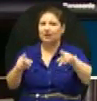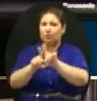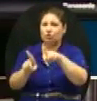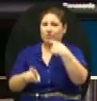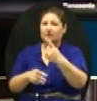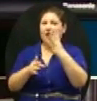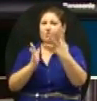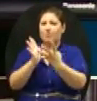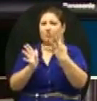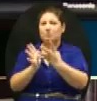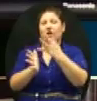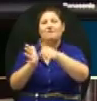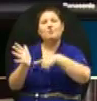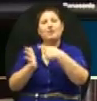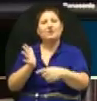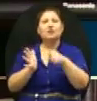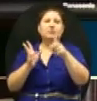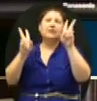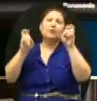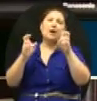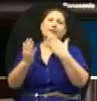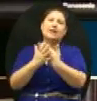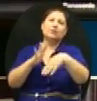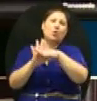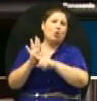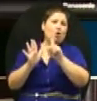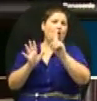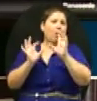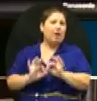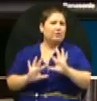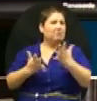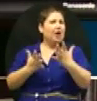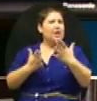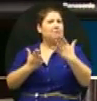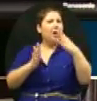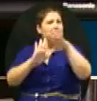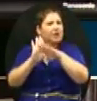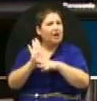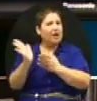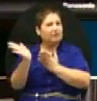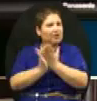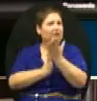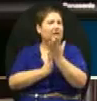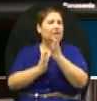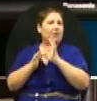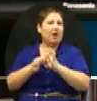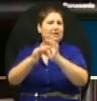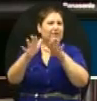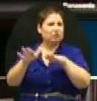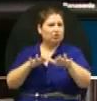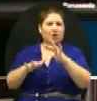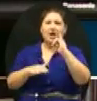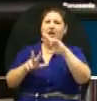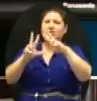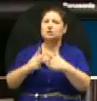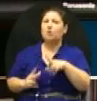4 פעמים, ופשוט מבטלים אותה כאילו זו הצעת חוק שלא קיימת? מה עם המינהל התקין? מה עם, עם הרצף השלטוני? איזה צורה יש